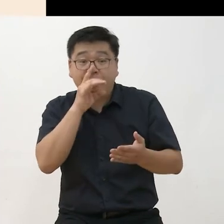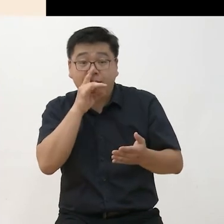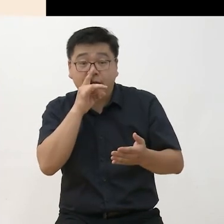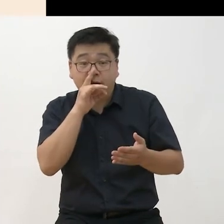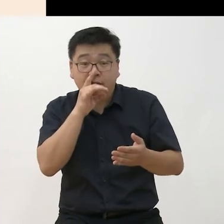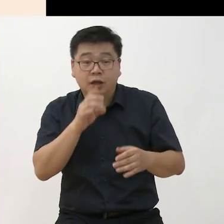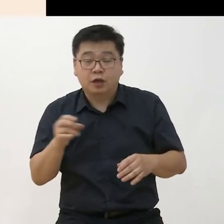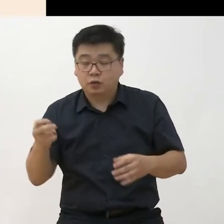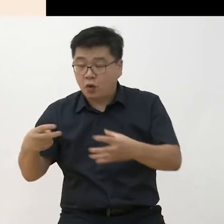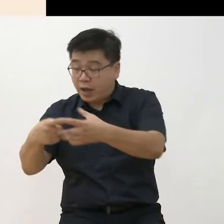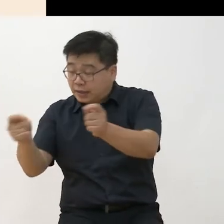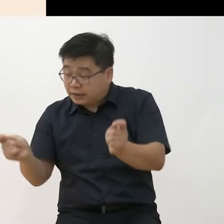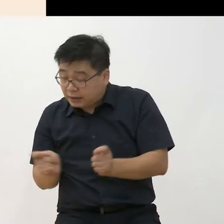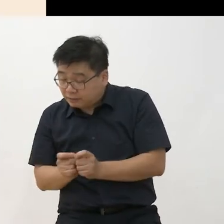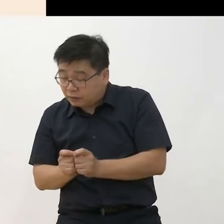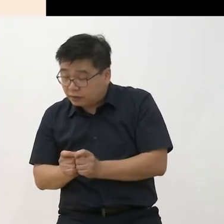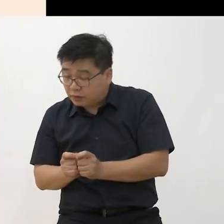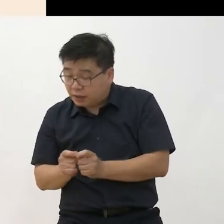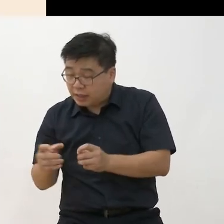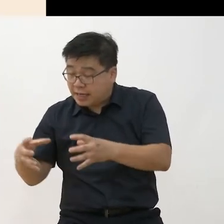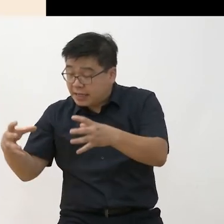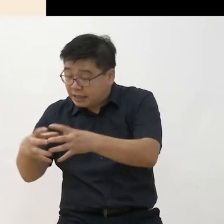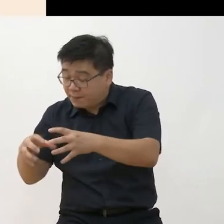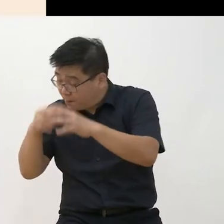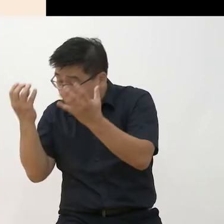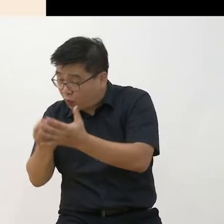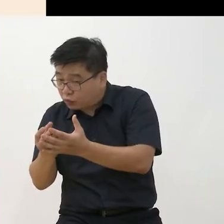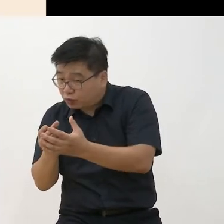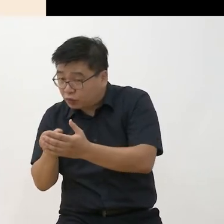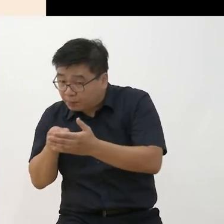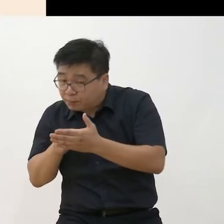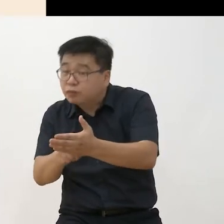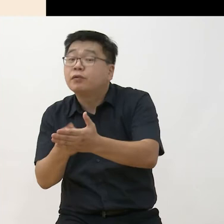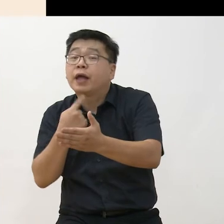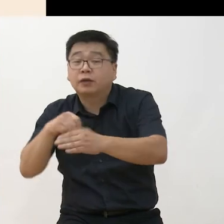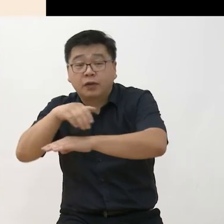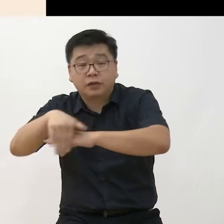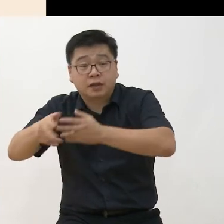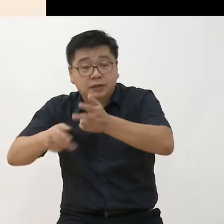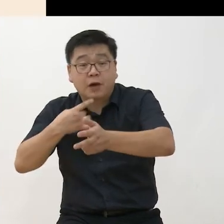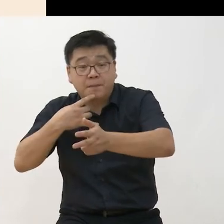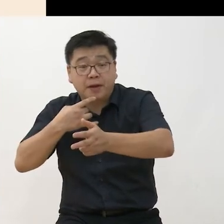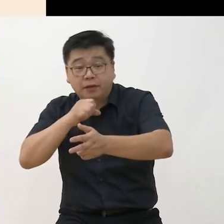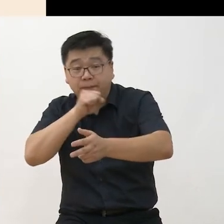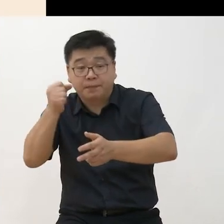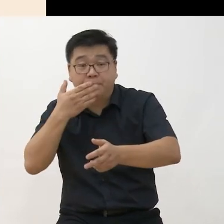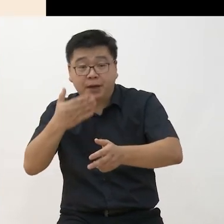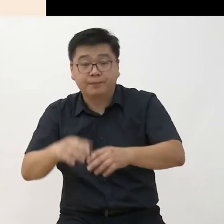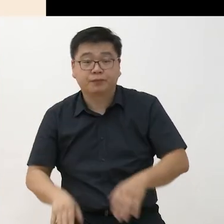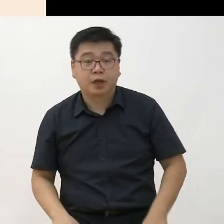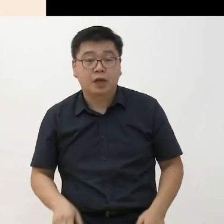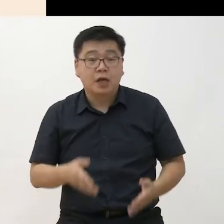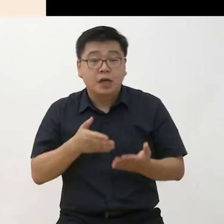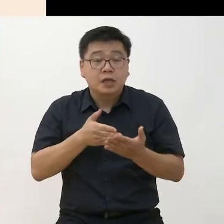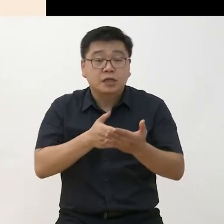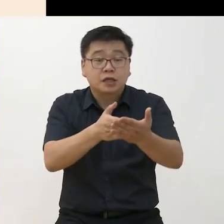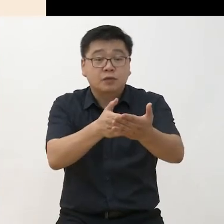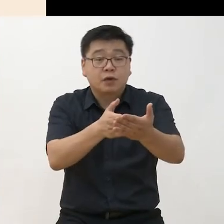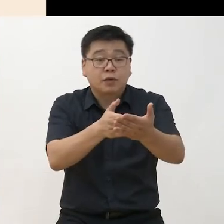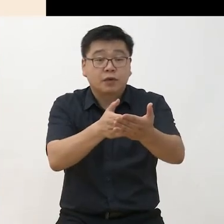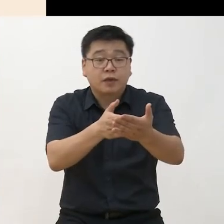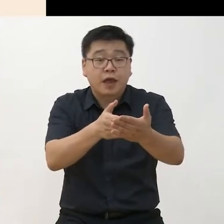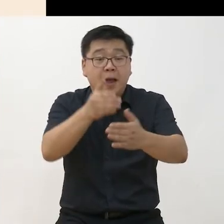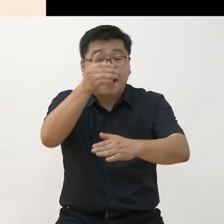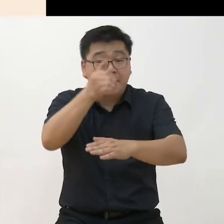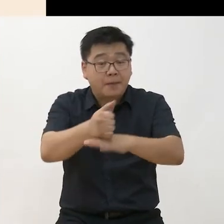기획 실적을 기준으로 하고 있습니다. 그리고 또한 가지 유의하실 점이 있는데, 그 지원 신청 마감일